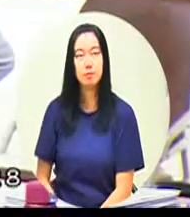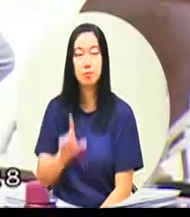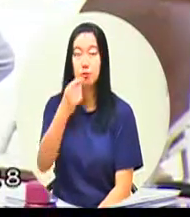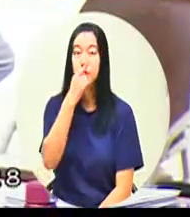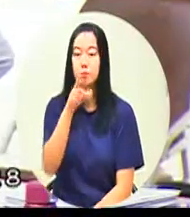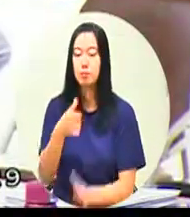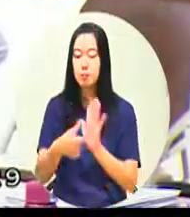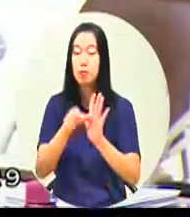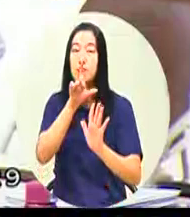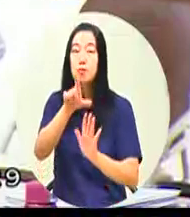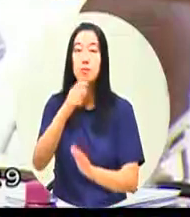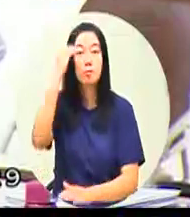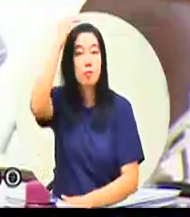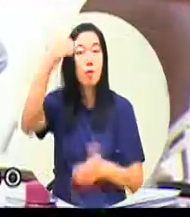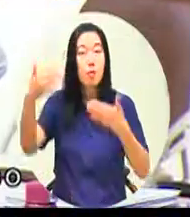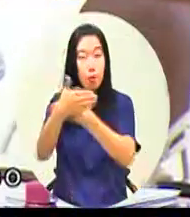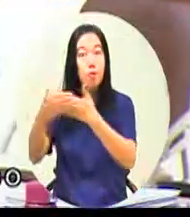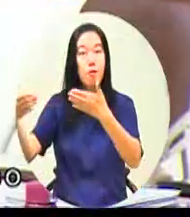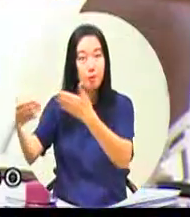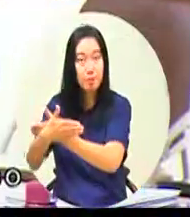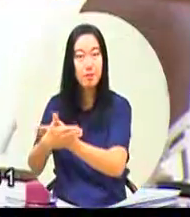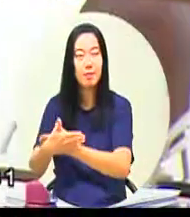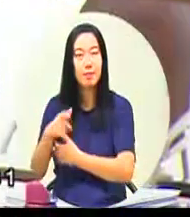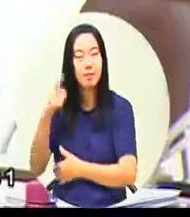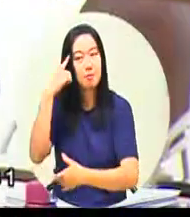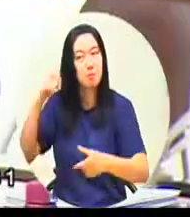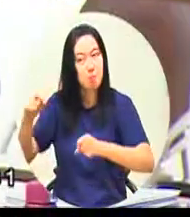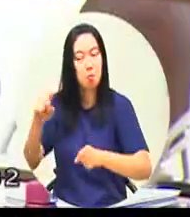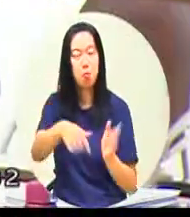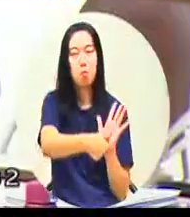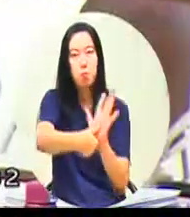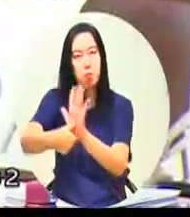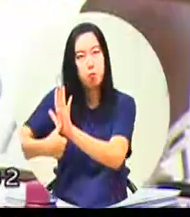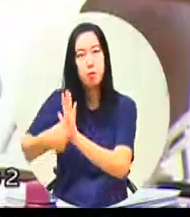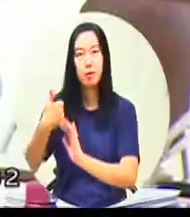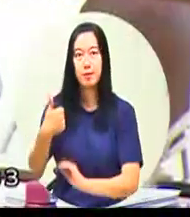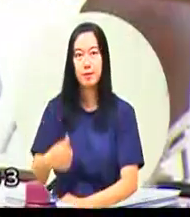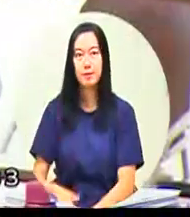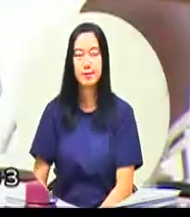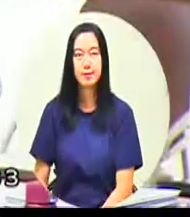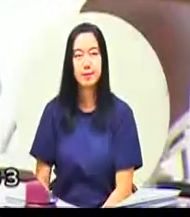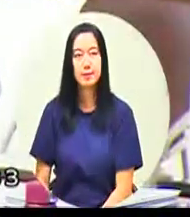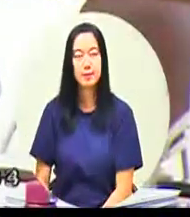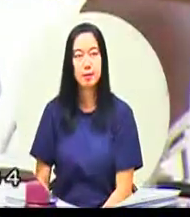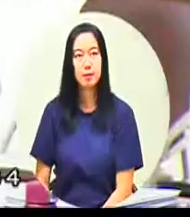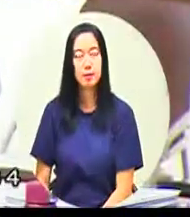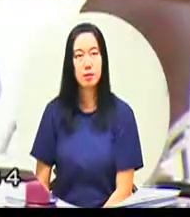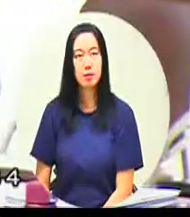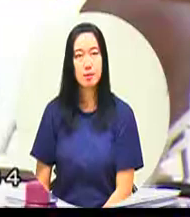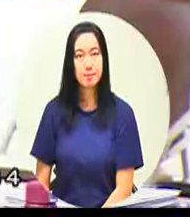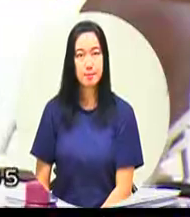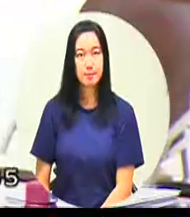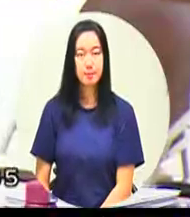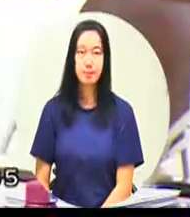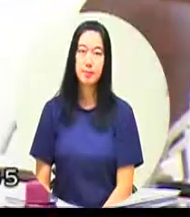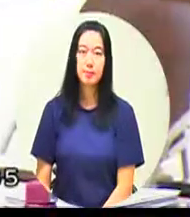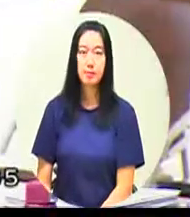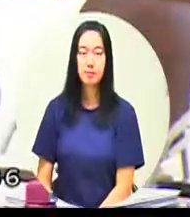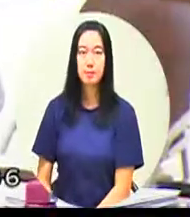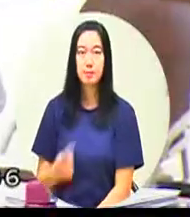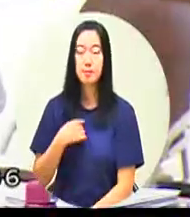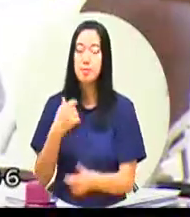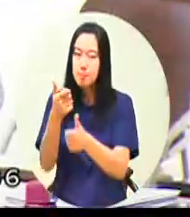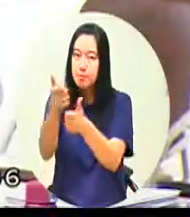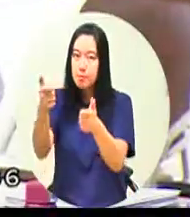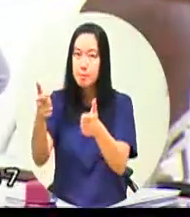通啊，是不是你们的哦？高通通也很蛮有名的哈。好，那我很感谢卫生局